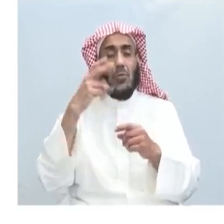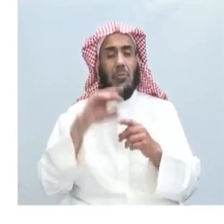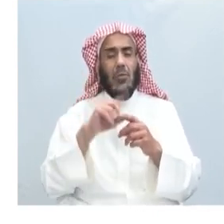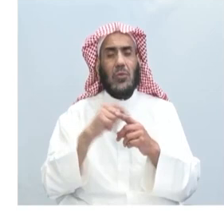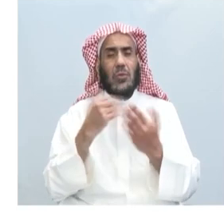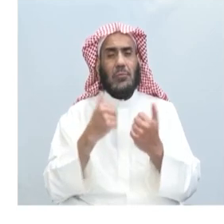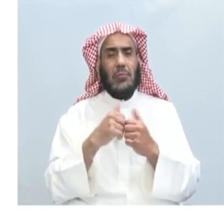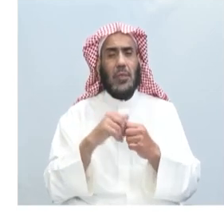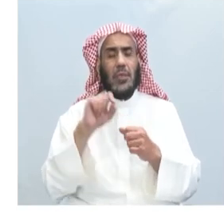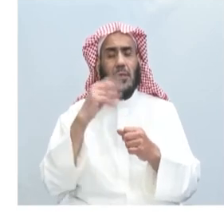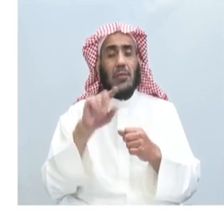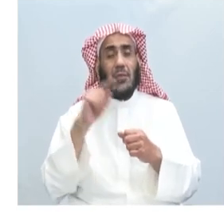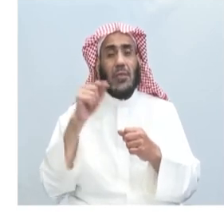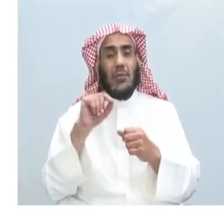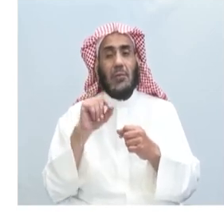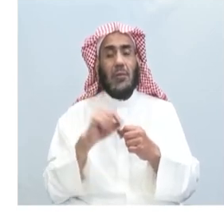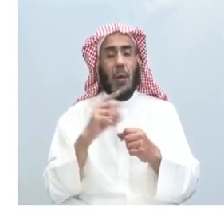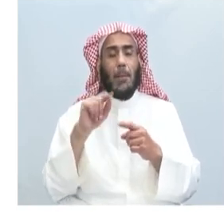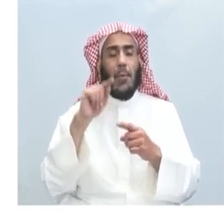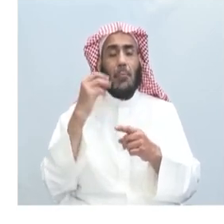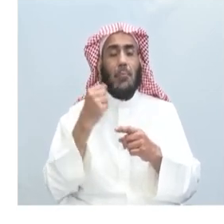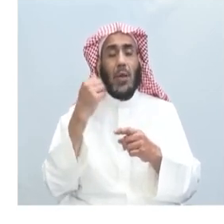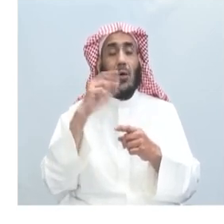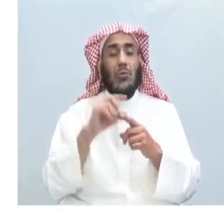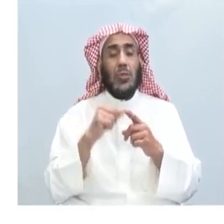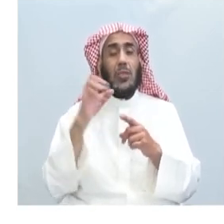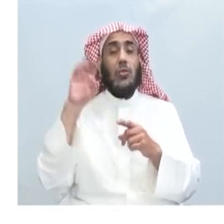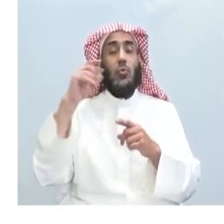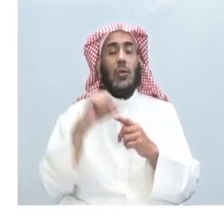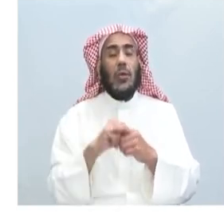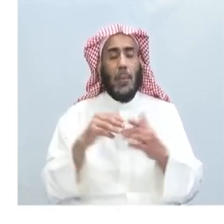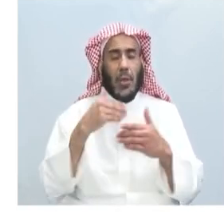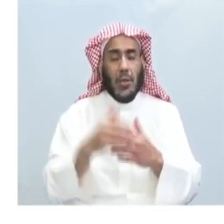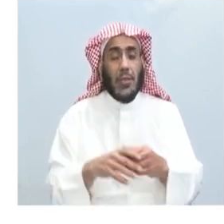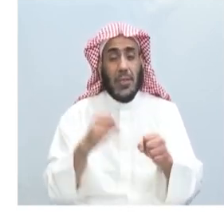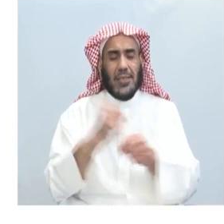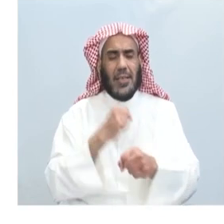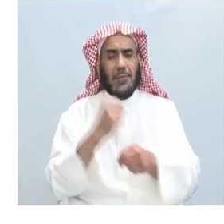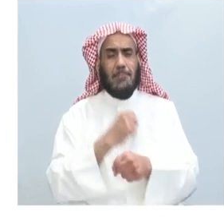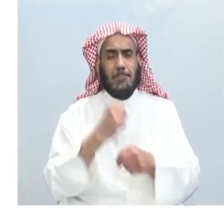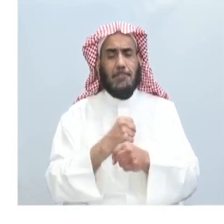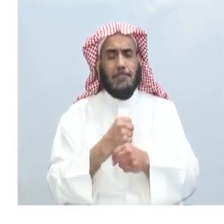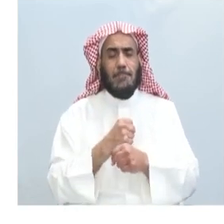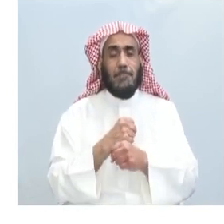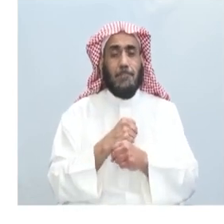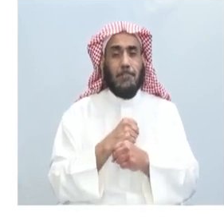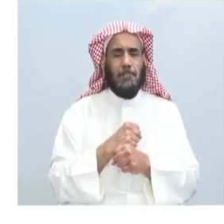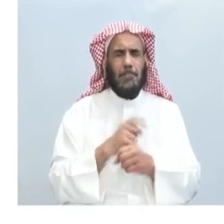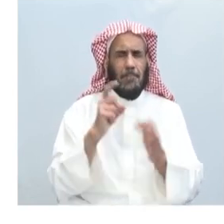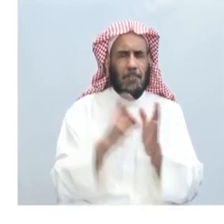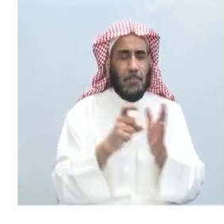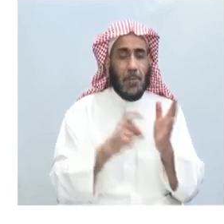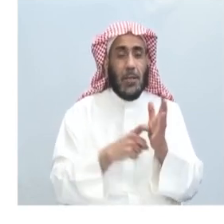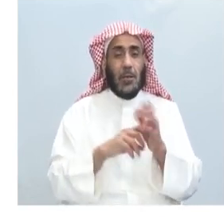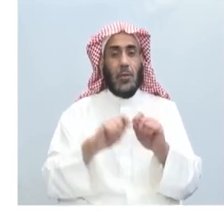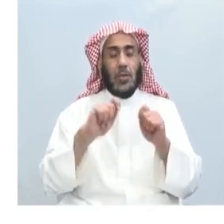ص يعطيني 0865 جول بعد ذلك نستخدم القانون هنا